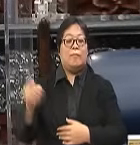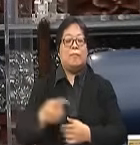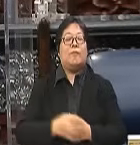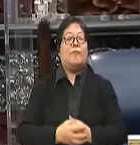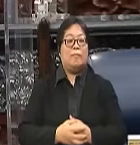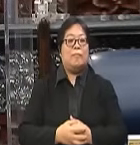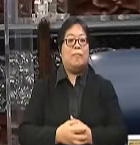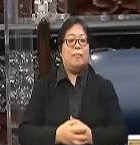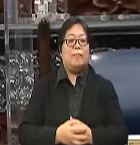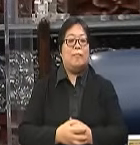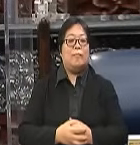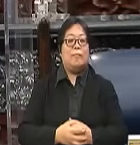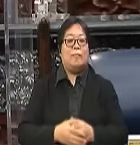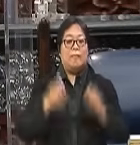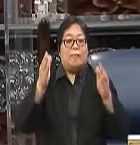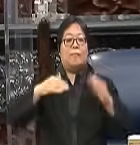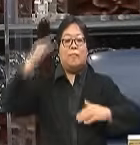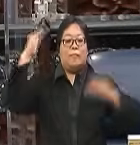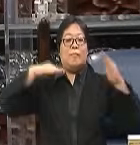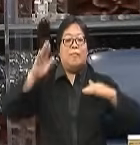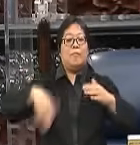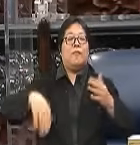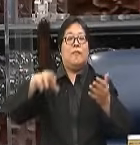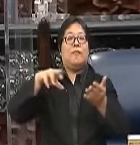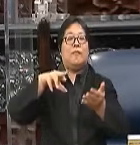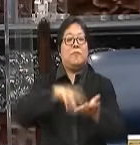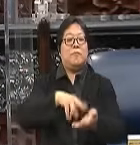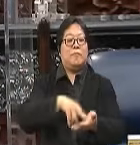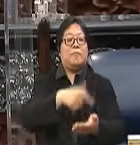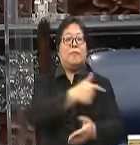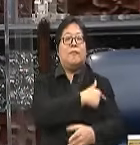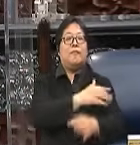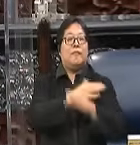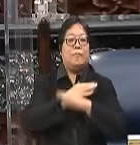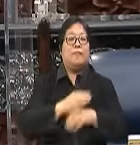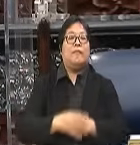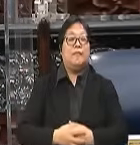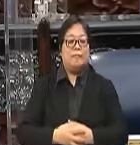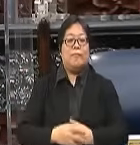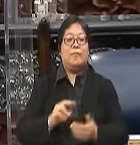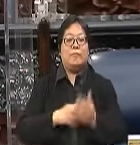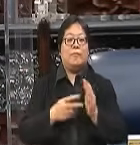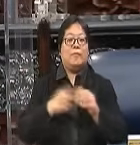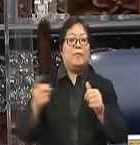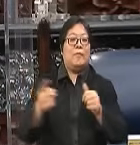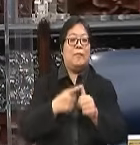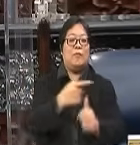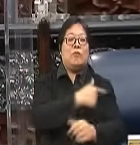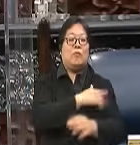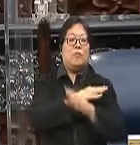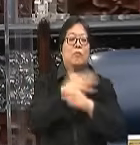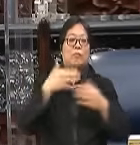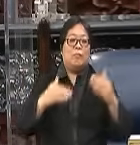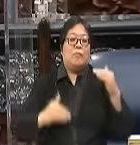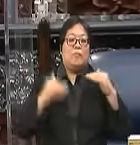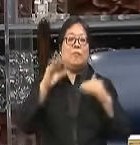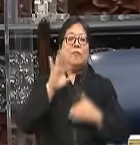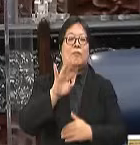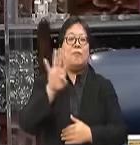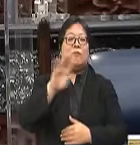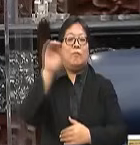pendaftar produk dewasa yang belum mendaftar untuk mendapatkan teksin awalnya untuk fast doski telah capai nanti